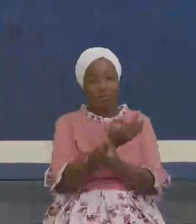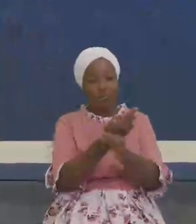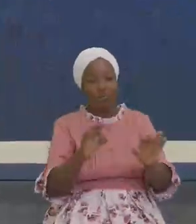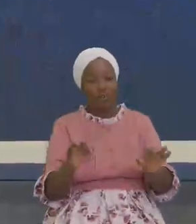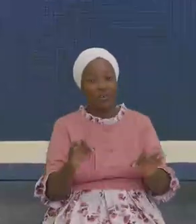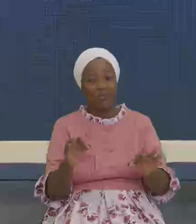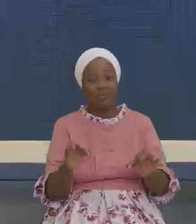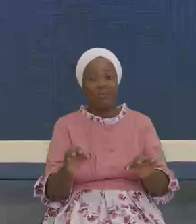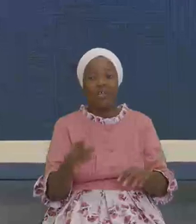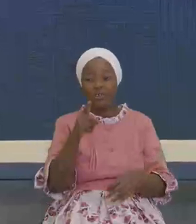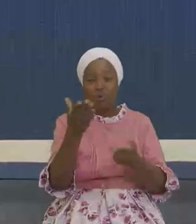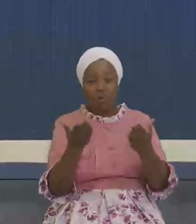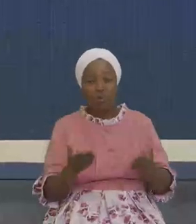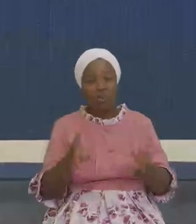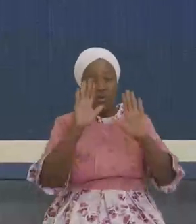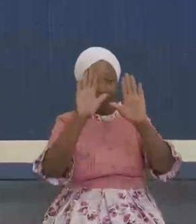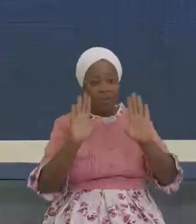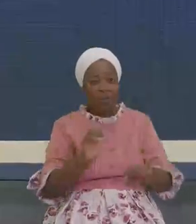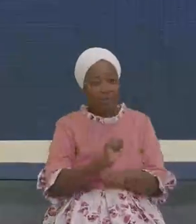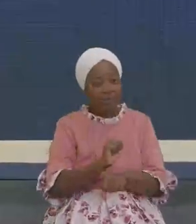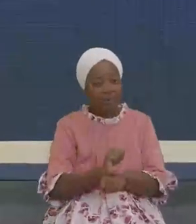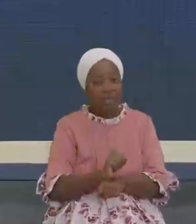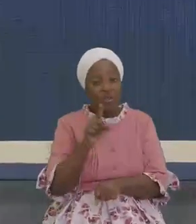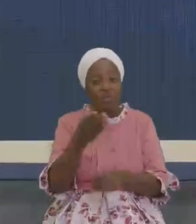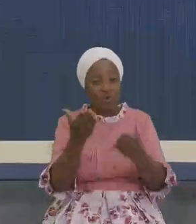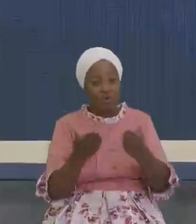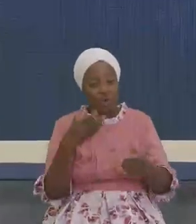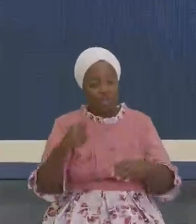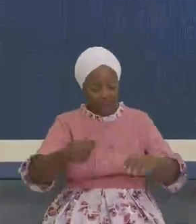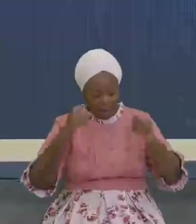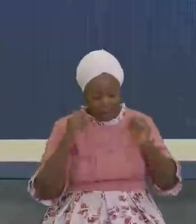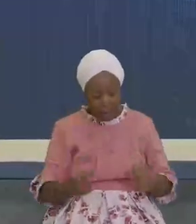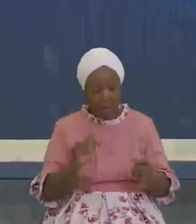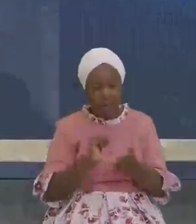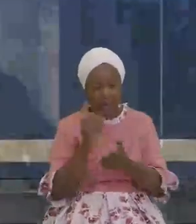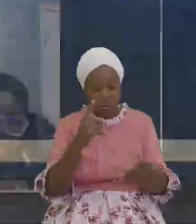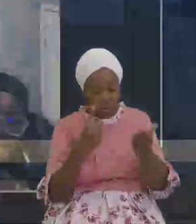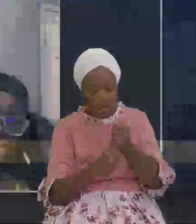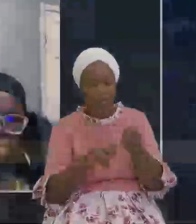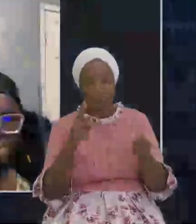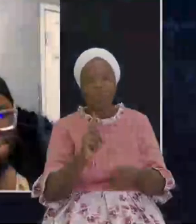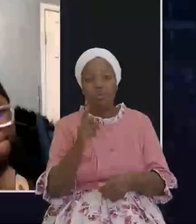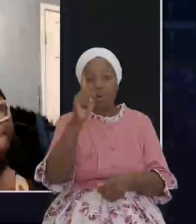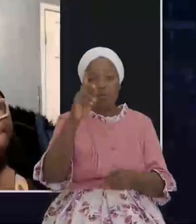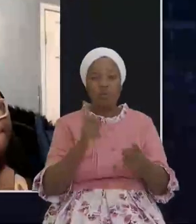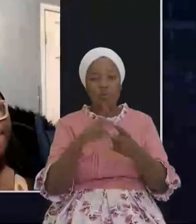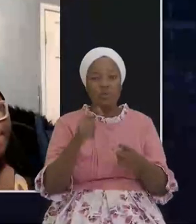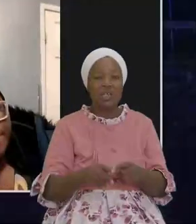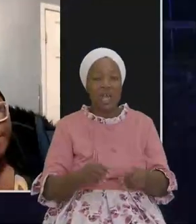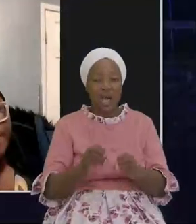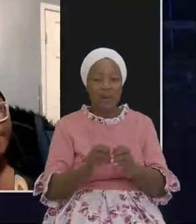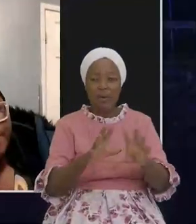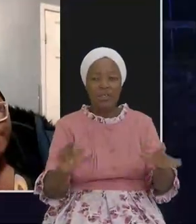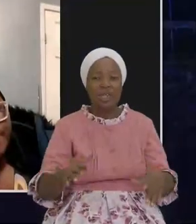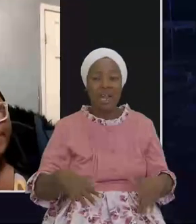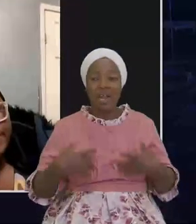victorieuse, tu veux la liberté, et tu veux les miracles, tu veux la puissance qui va